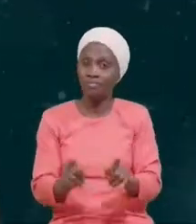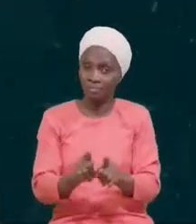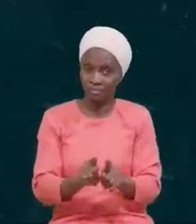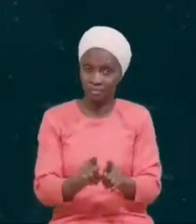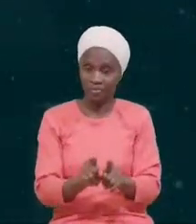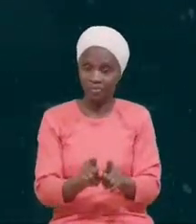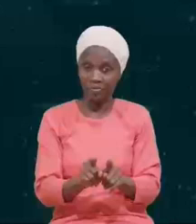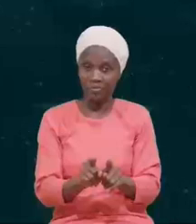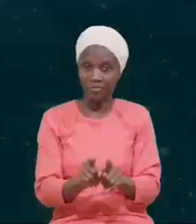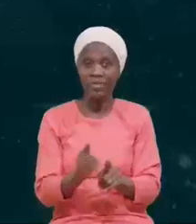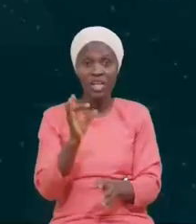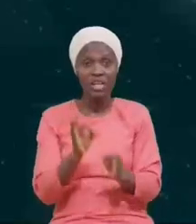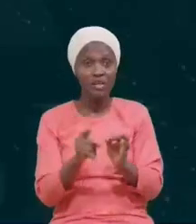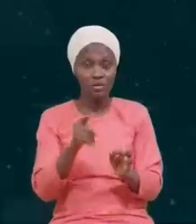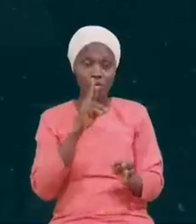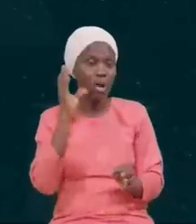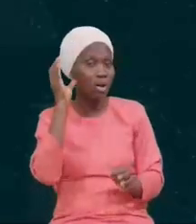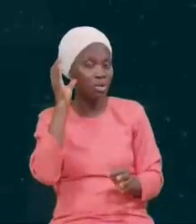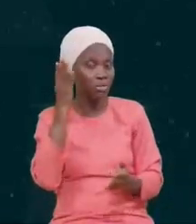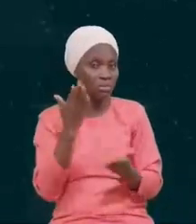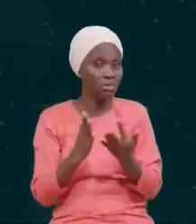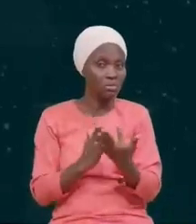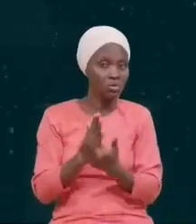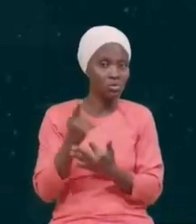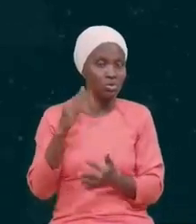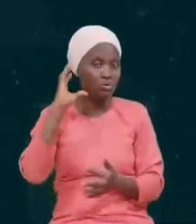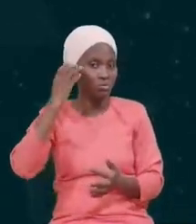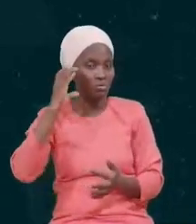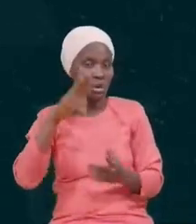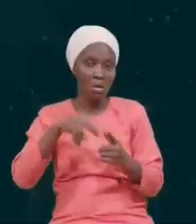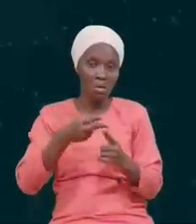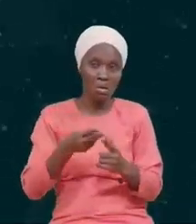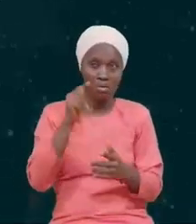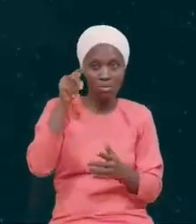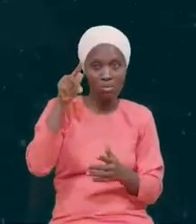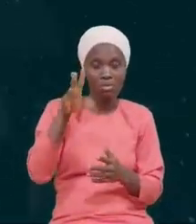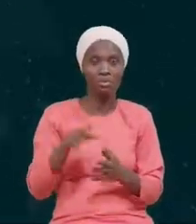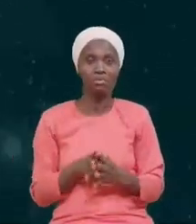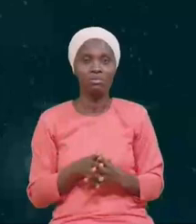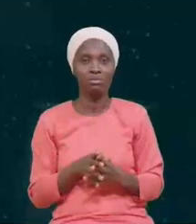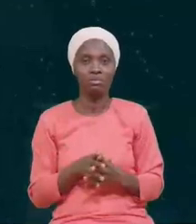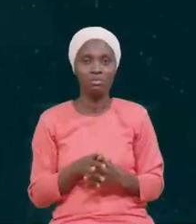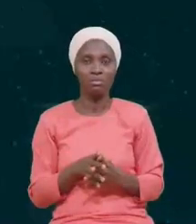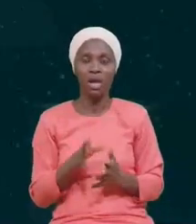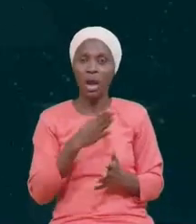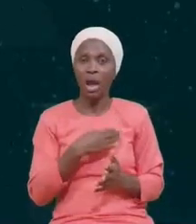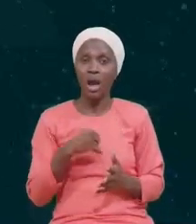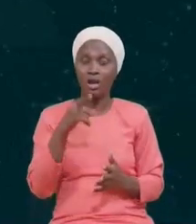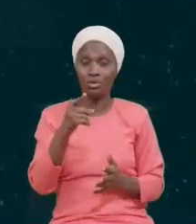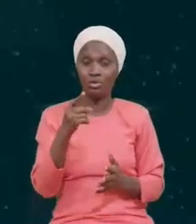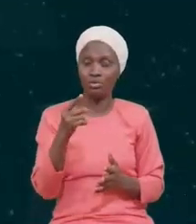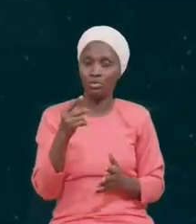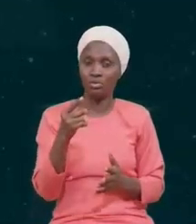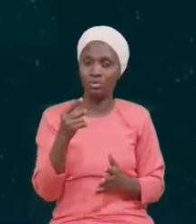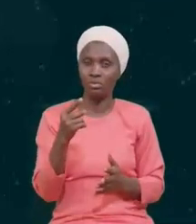Remplissez cela et soumettez ça. Si vous êtes à la radio ou à la télé, vous